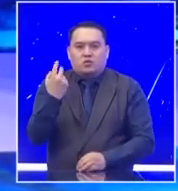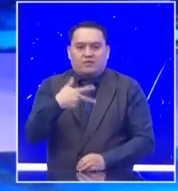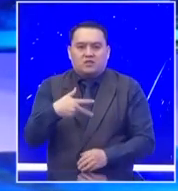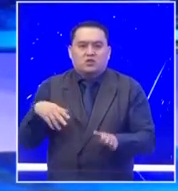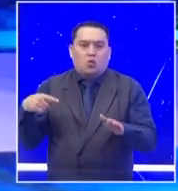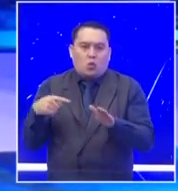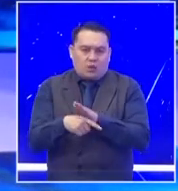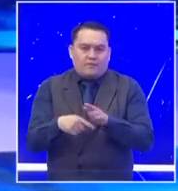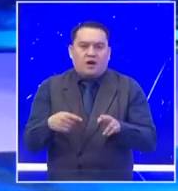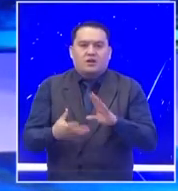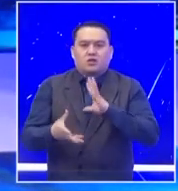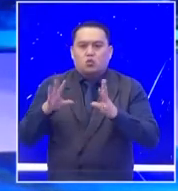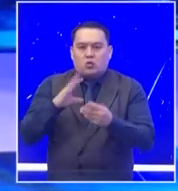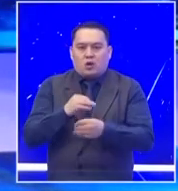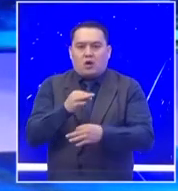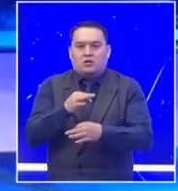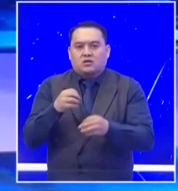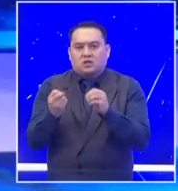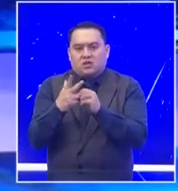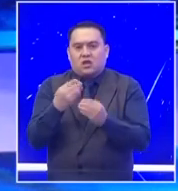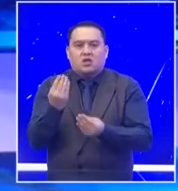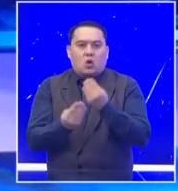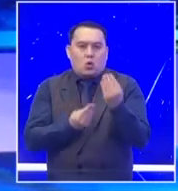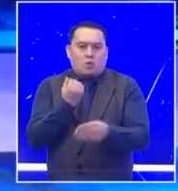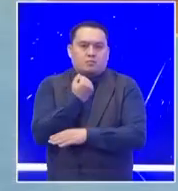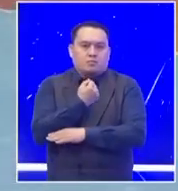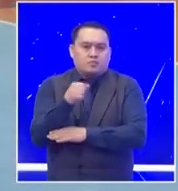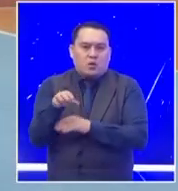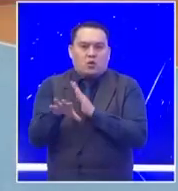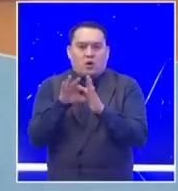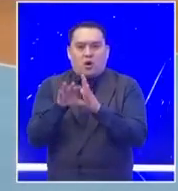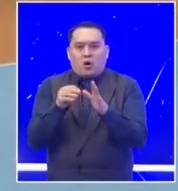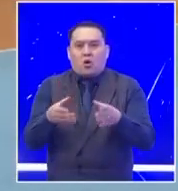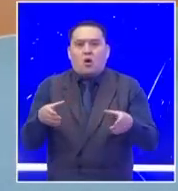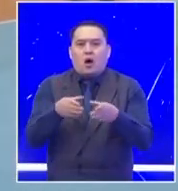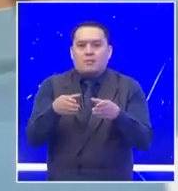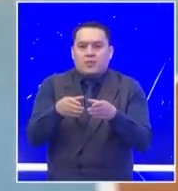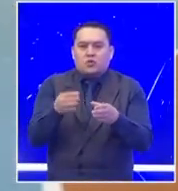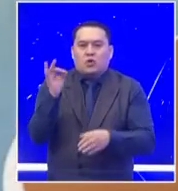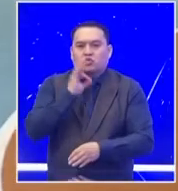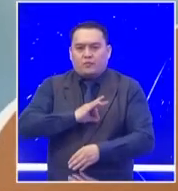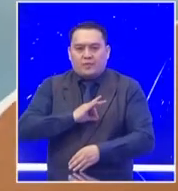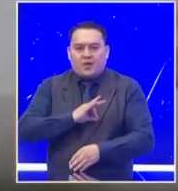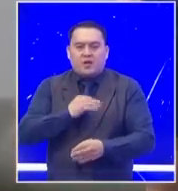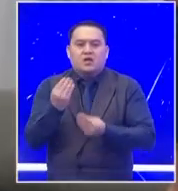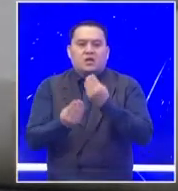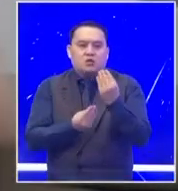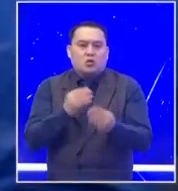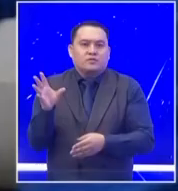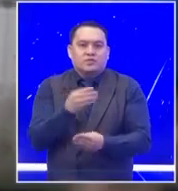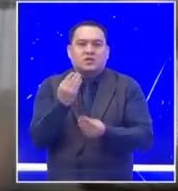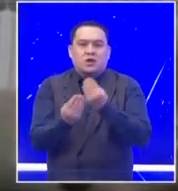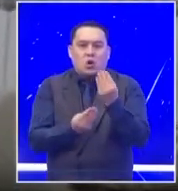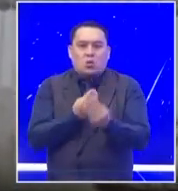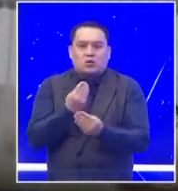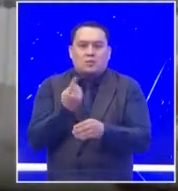голов. Самый результативный игрок оформил 13 мячей. Победитель определился по общему количеству очков. Так, по итогам всех игр,